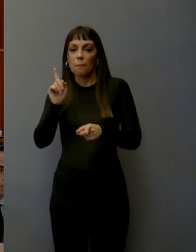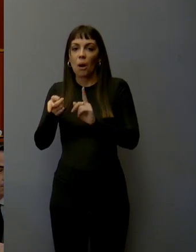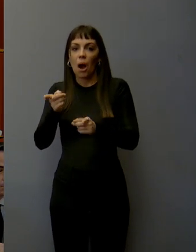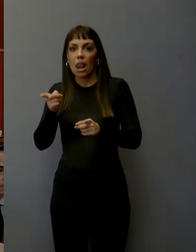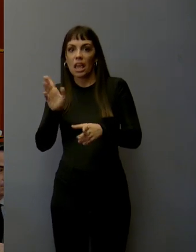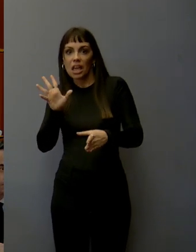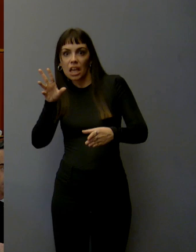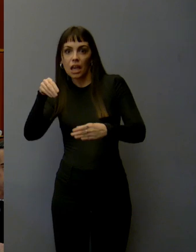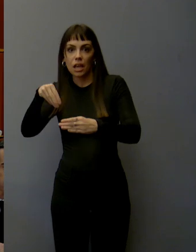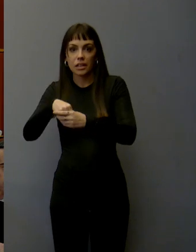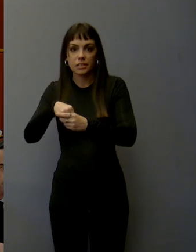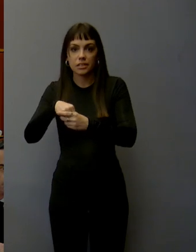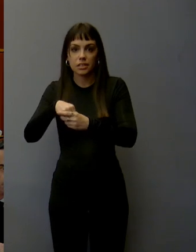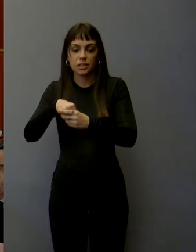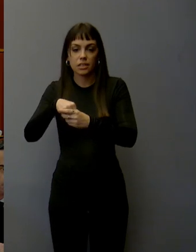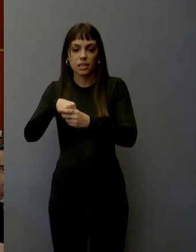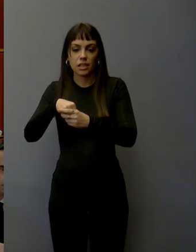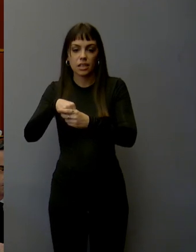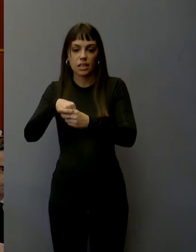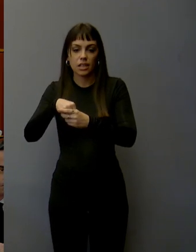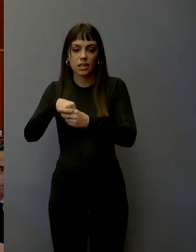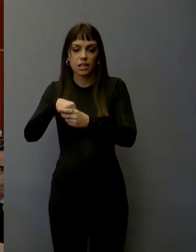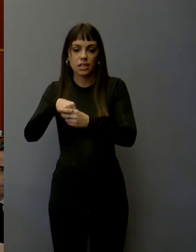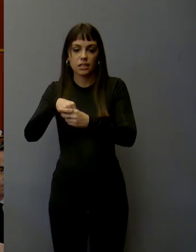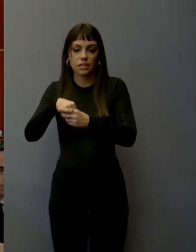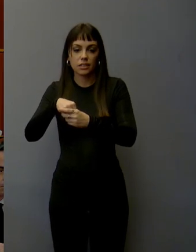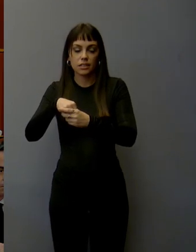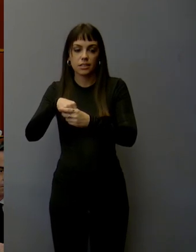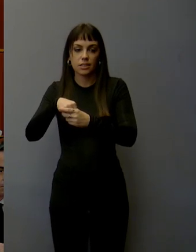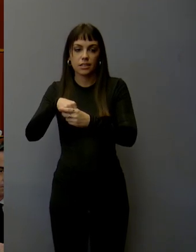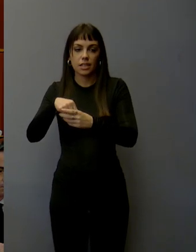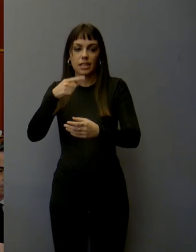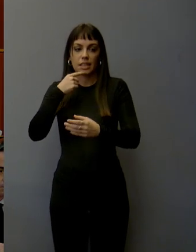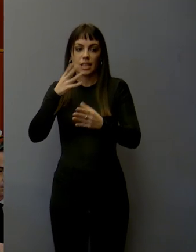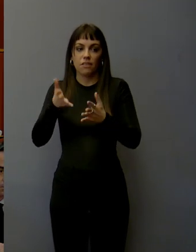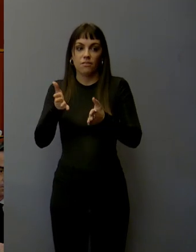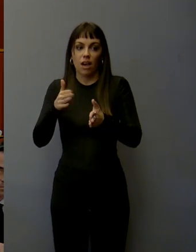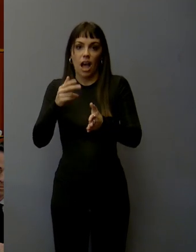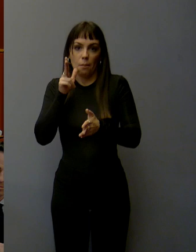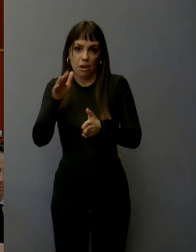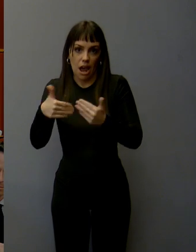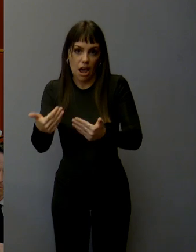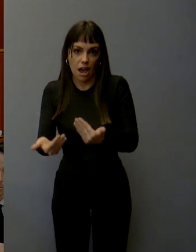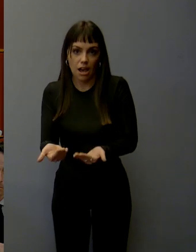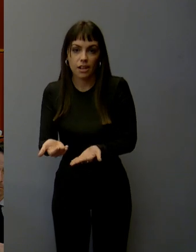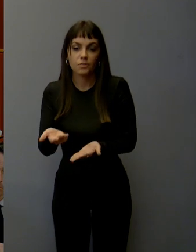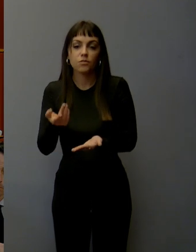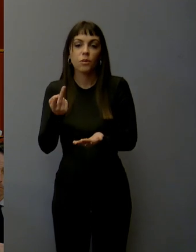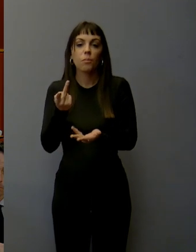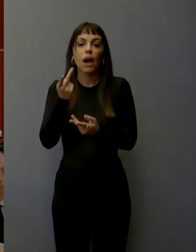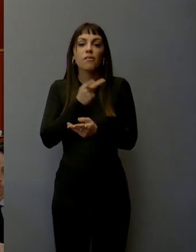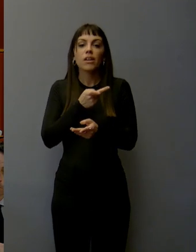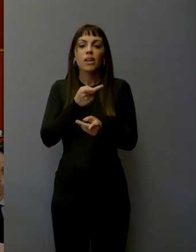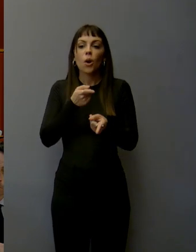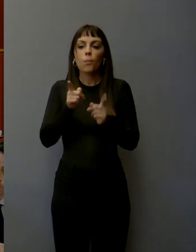richiama cioè quell'idea del va avanti chi è bravo nel farlo ma in quella dimensione politica e sociale c'era